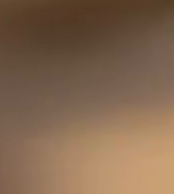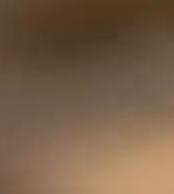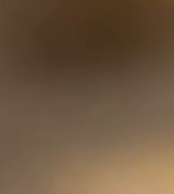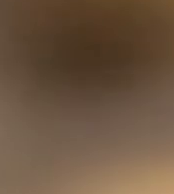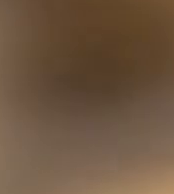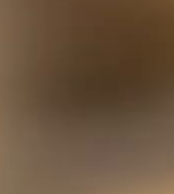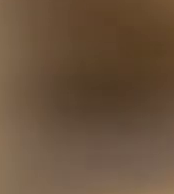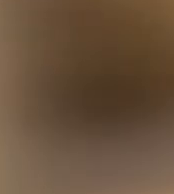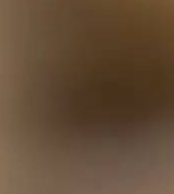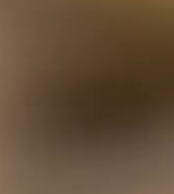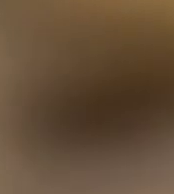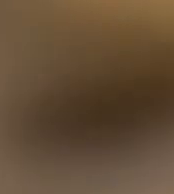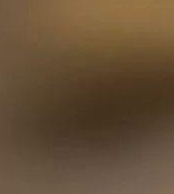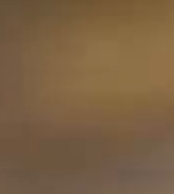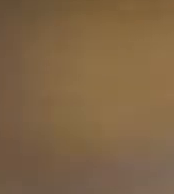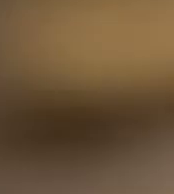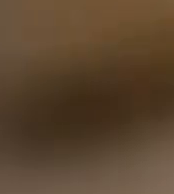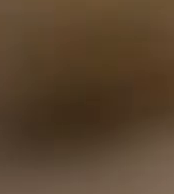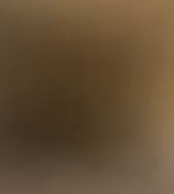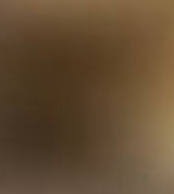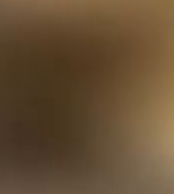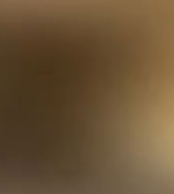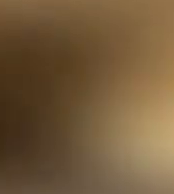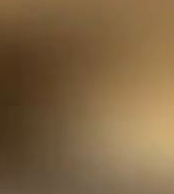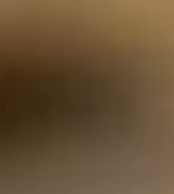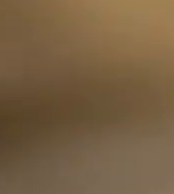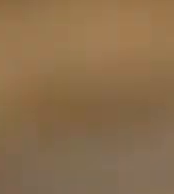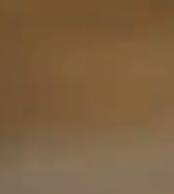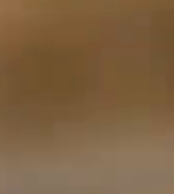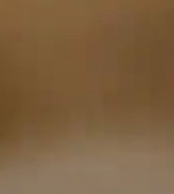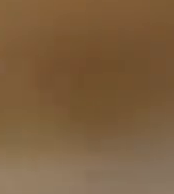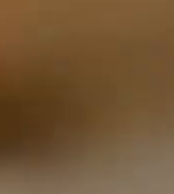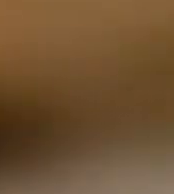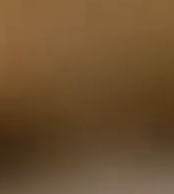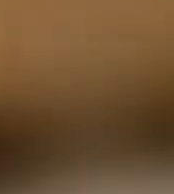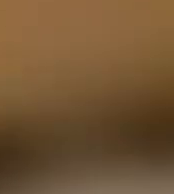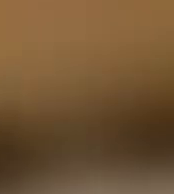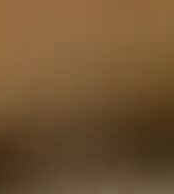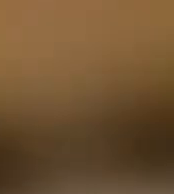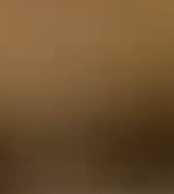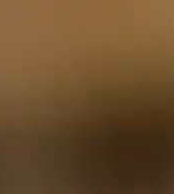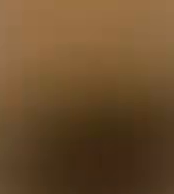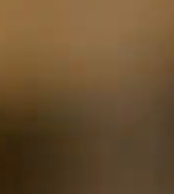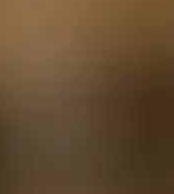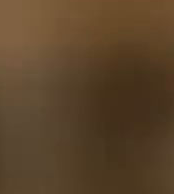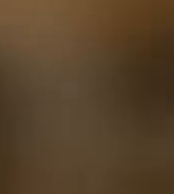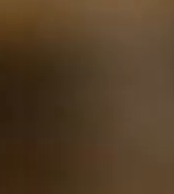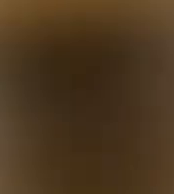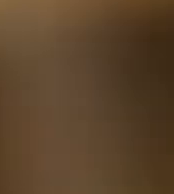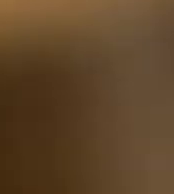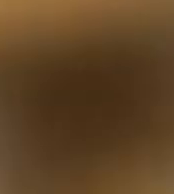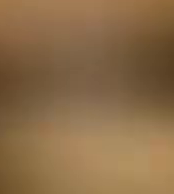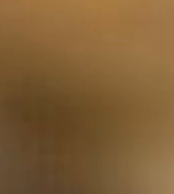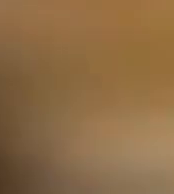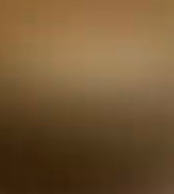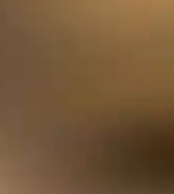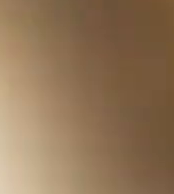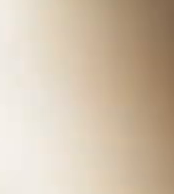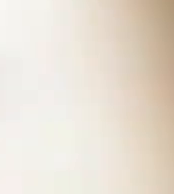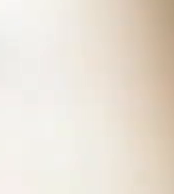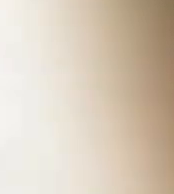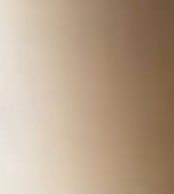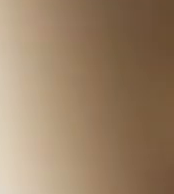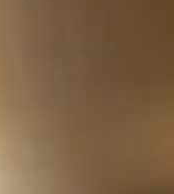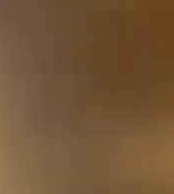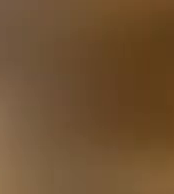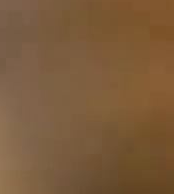сөйлер айтпаушы. Э, мына Ақтауда жігіттер жолдас балалар мен Симба сұрайды екен, Симба. Э, жолбарыс сұрайды екен